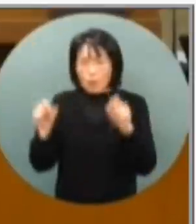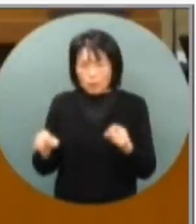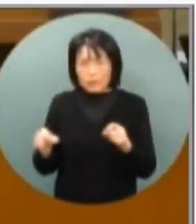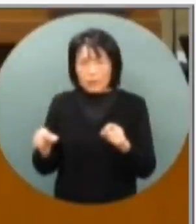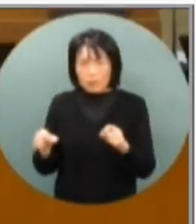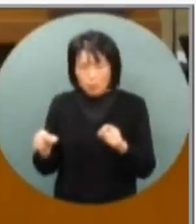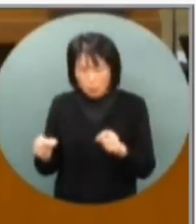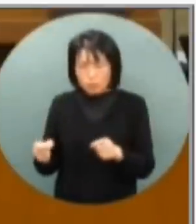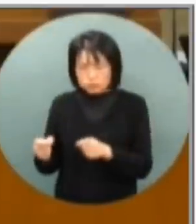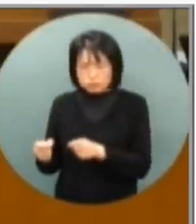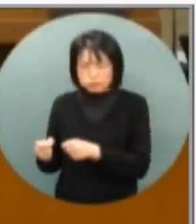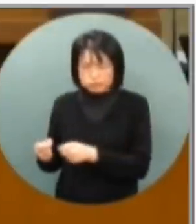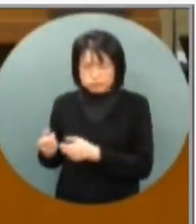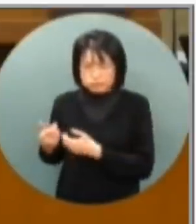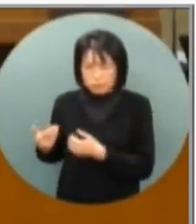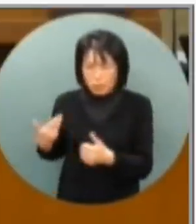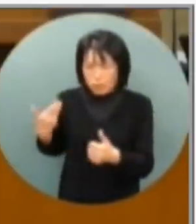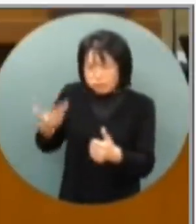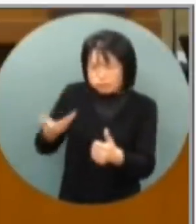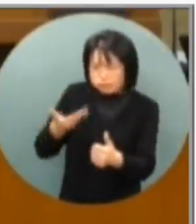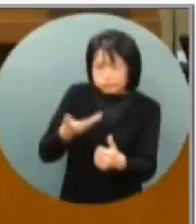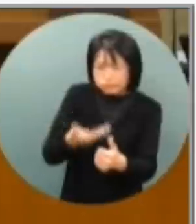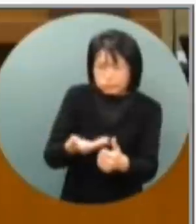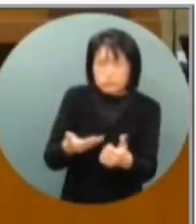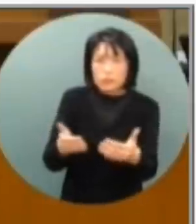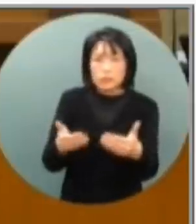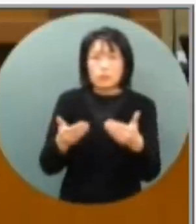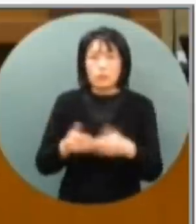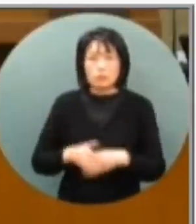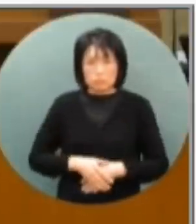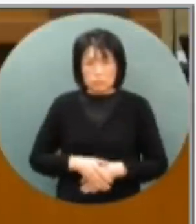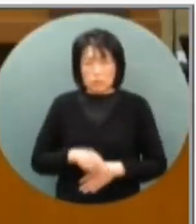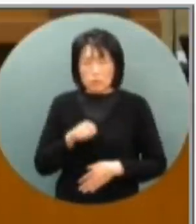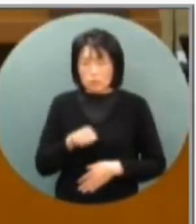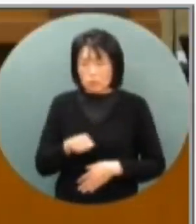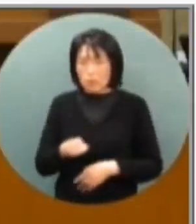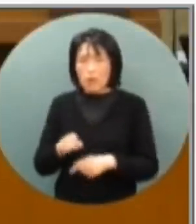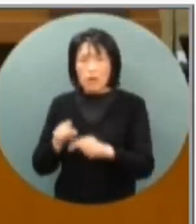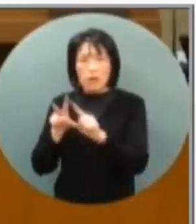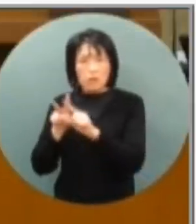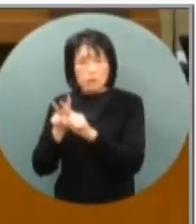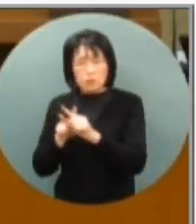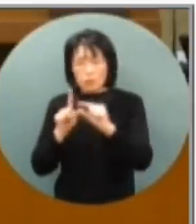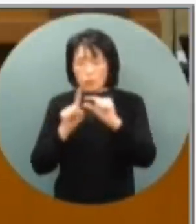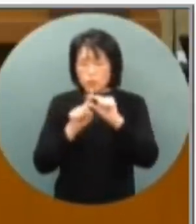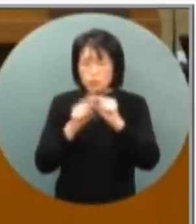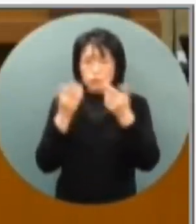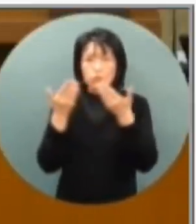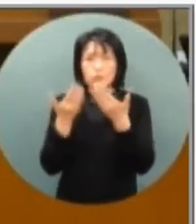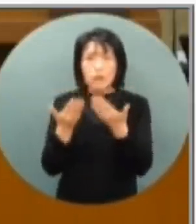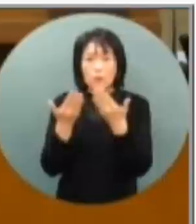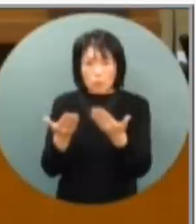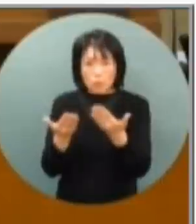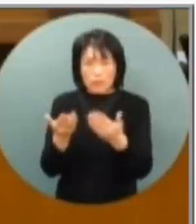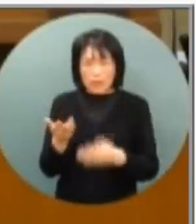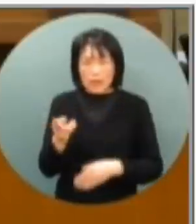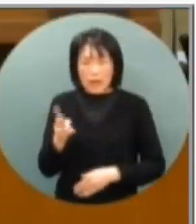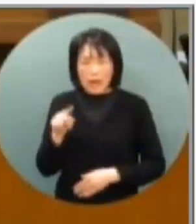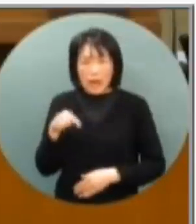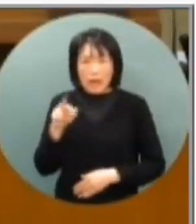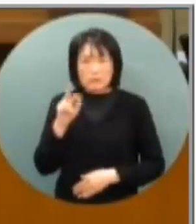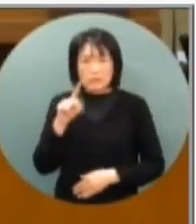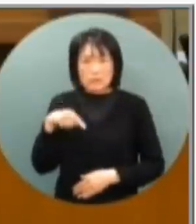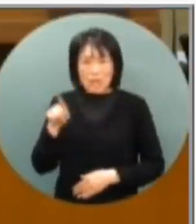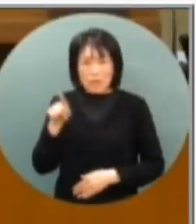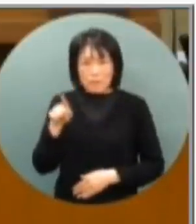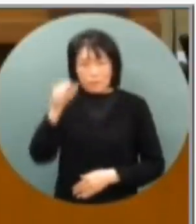して、このことについてはあの小中学校などのですね、そういうハンセン病問題についての学習